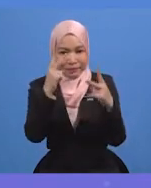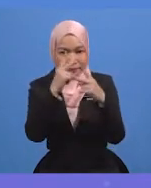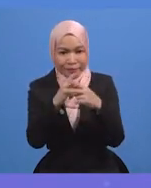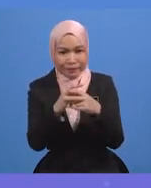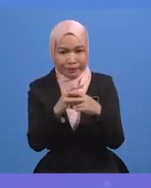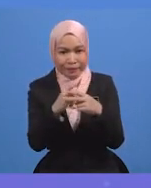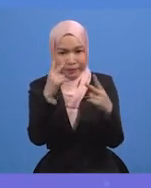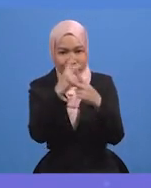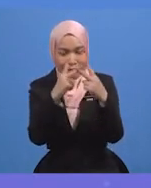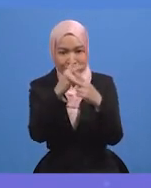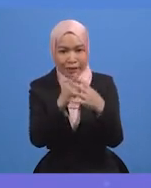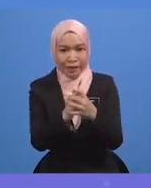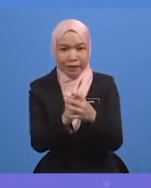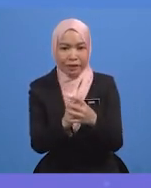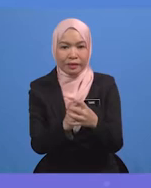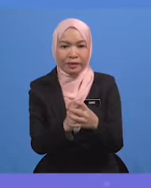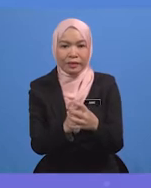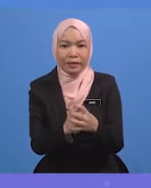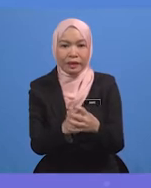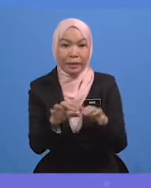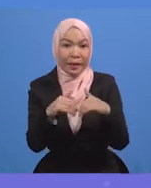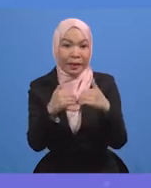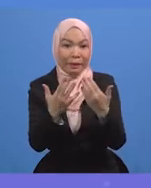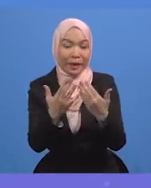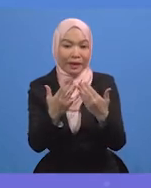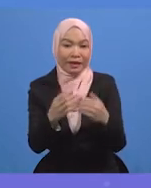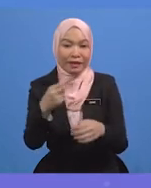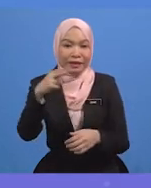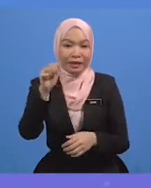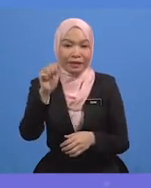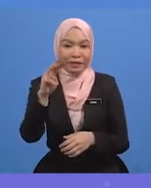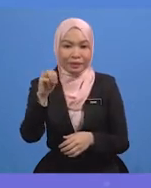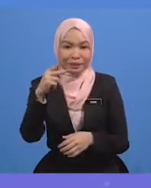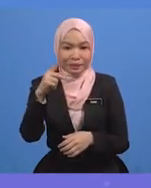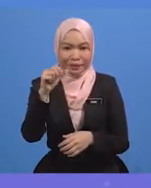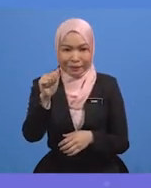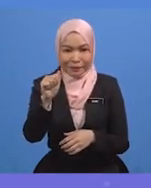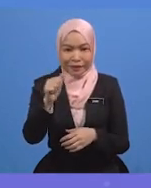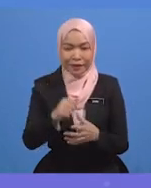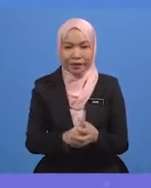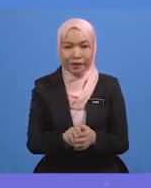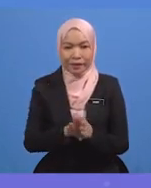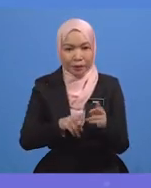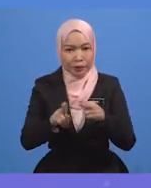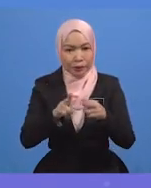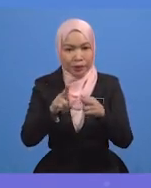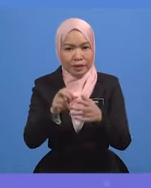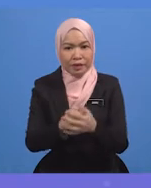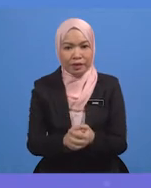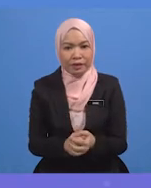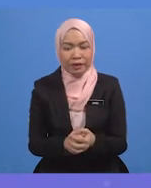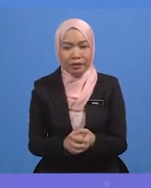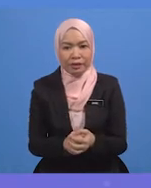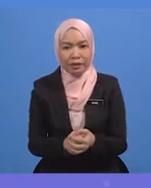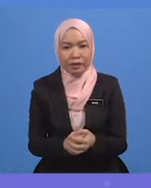susur galur pendidikan, perjuangan dan sumbangan Hamka, apakah pengajaran yang boleh kita